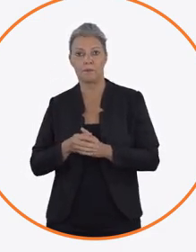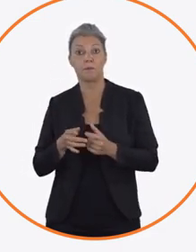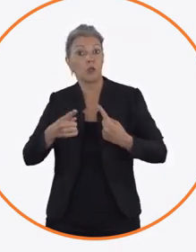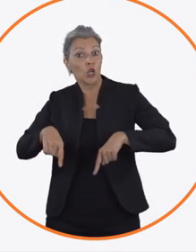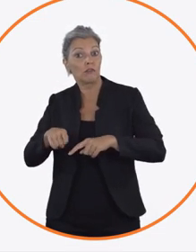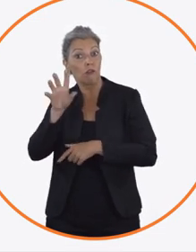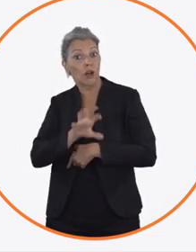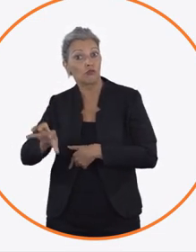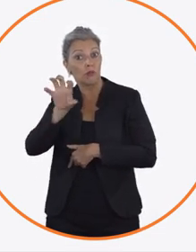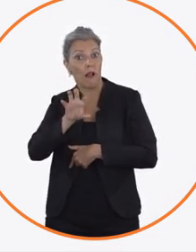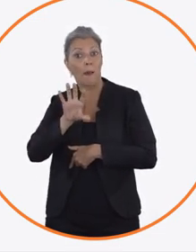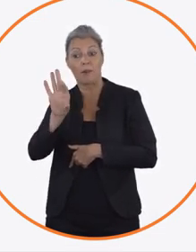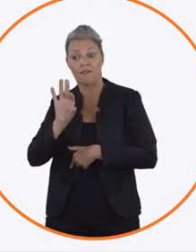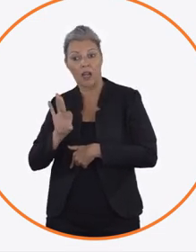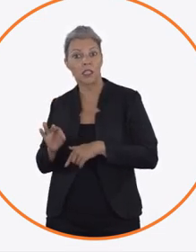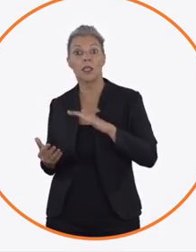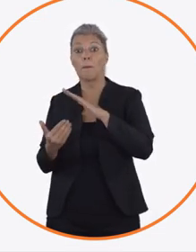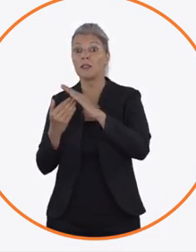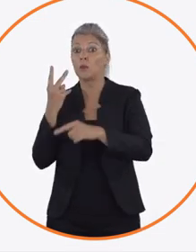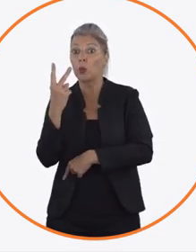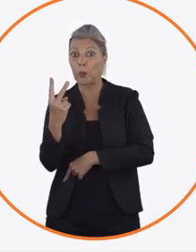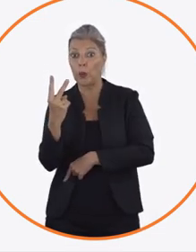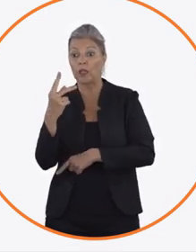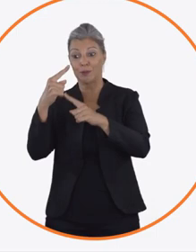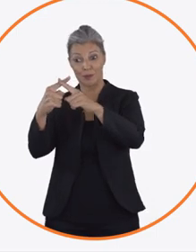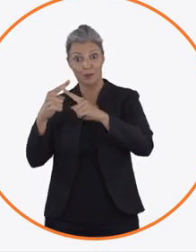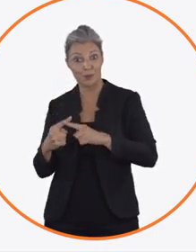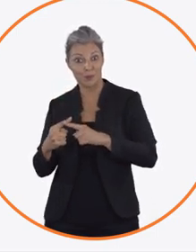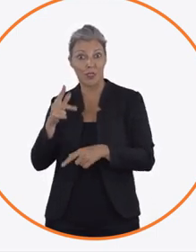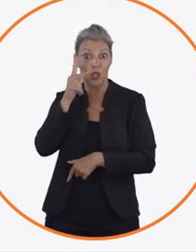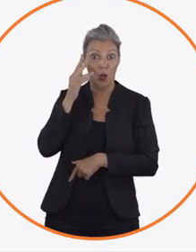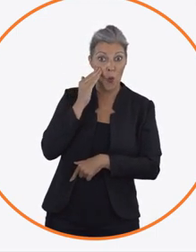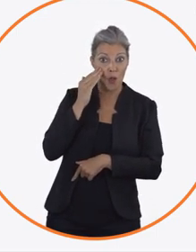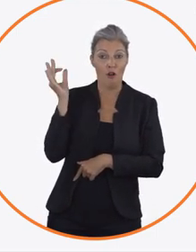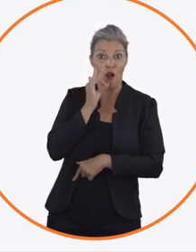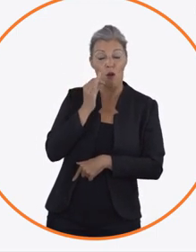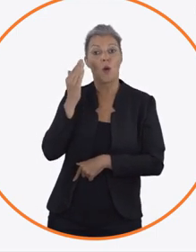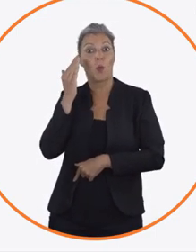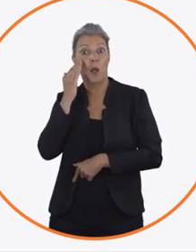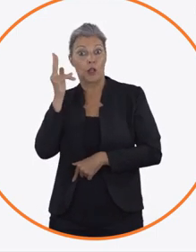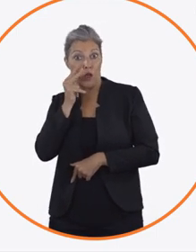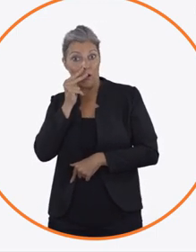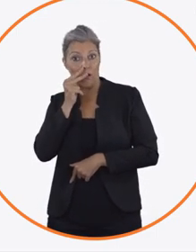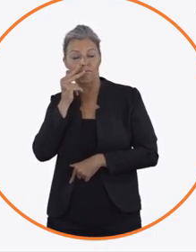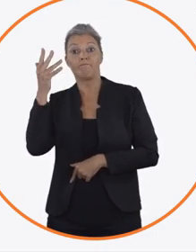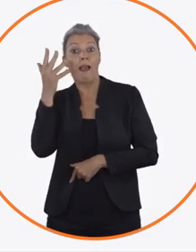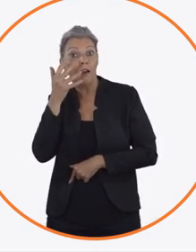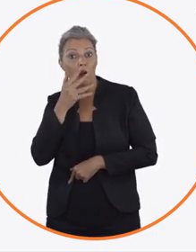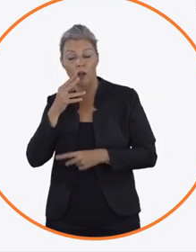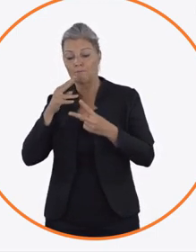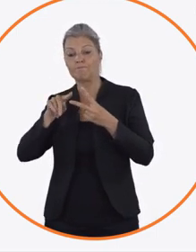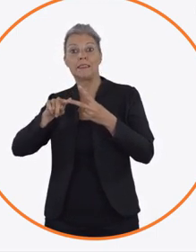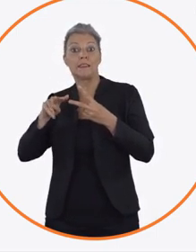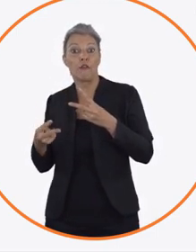più votati. Per il consiglio regionale si possono esprimere 1 o 2 voti di preferenza. Se si esprimono 2 preferenze, i voti devono essere espressi per